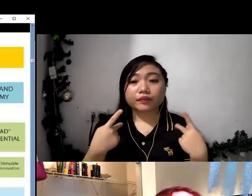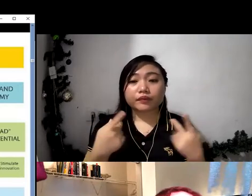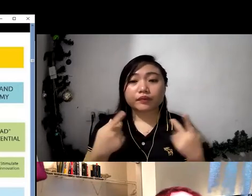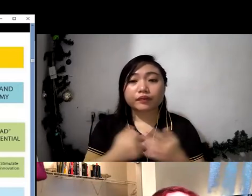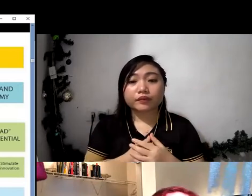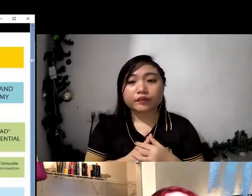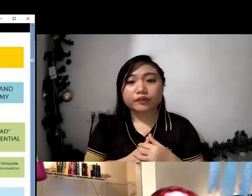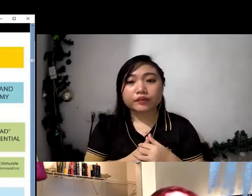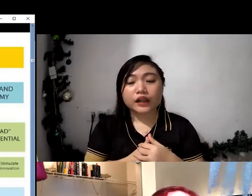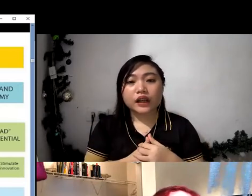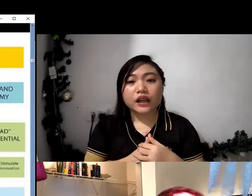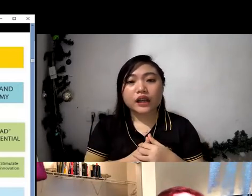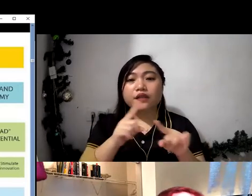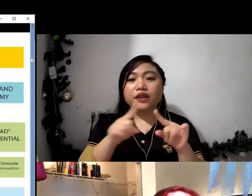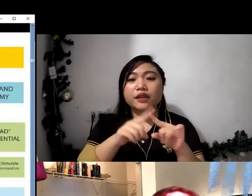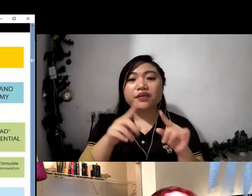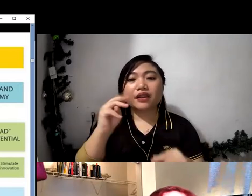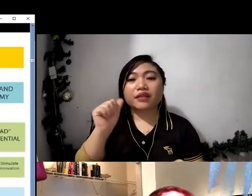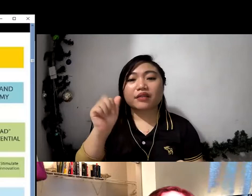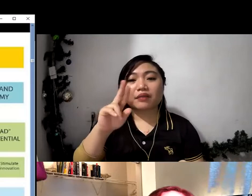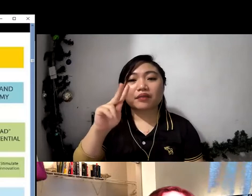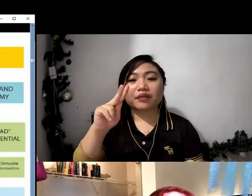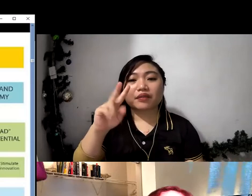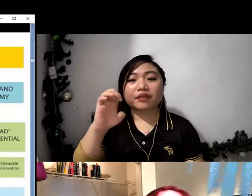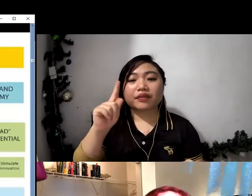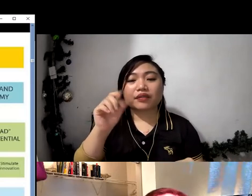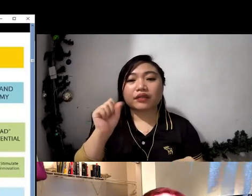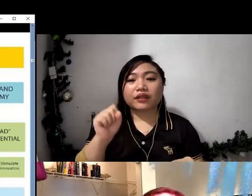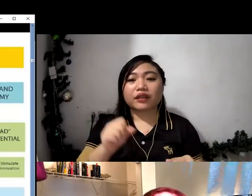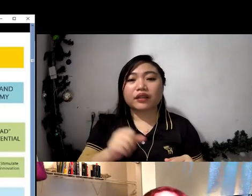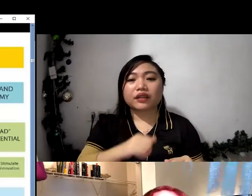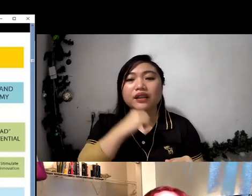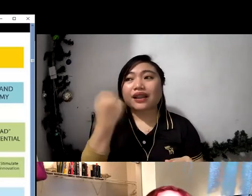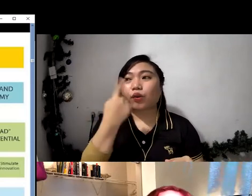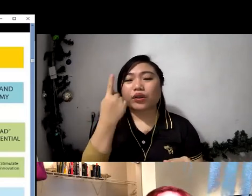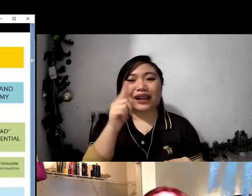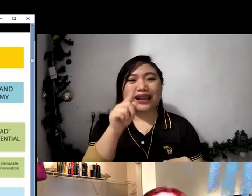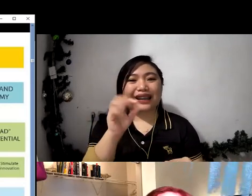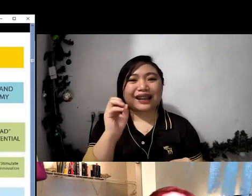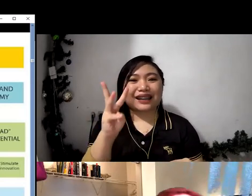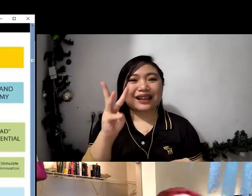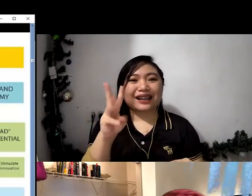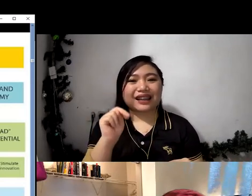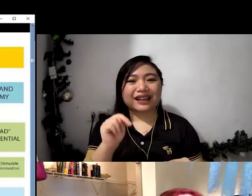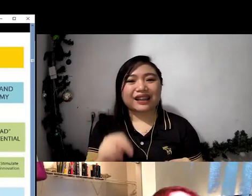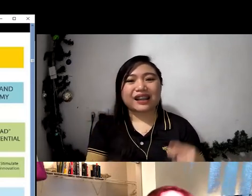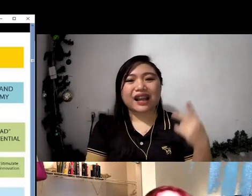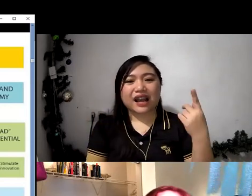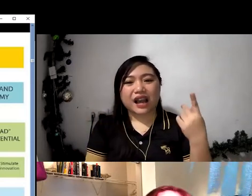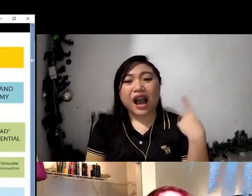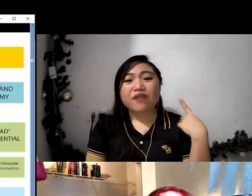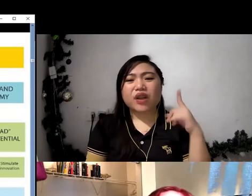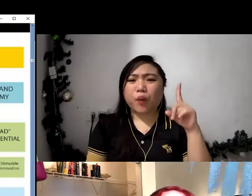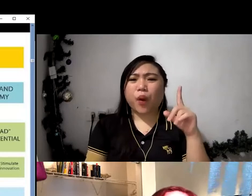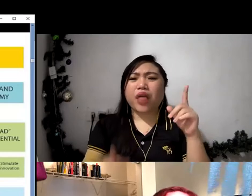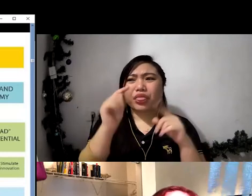yung mga markets, ano, ini-expand na siya, hindi na lang siya, for example, dun sa town, no, nagkakaroon na ng mga one town shop, mga ganyan na.